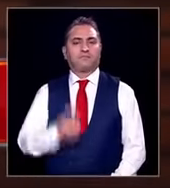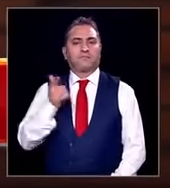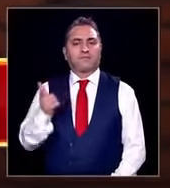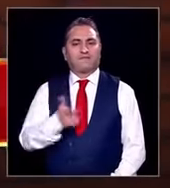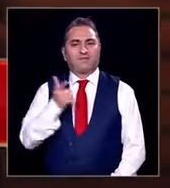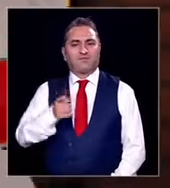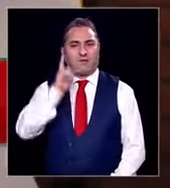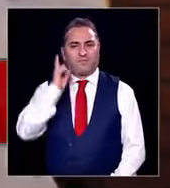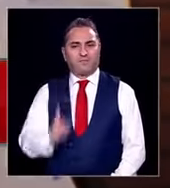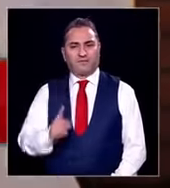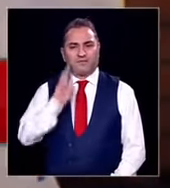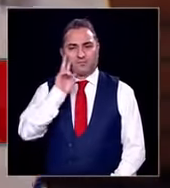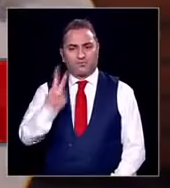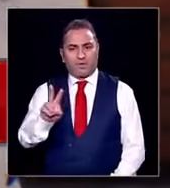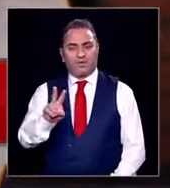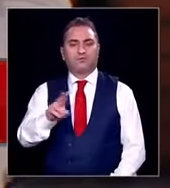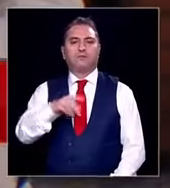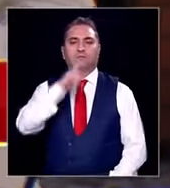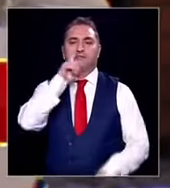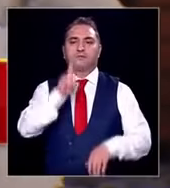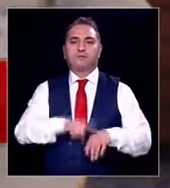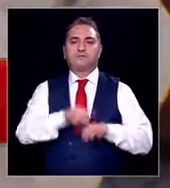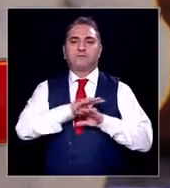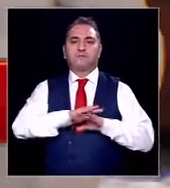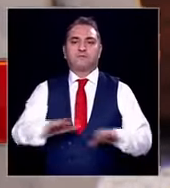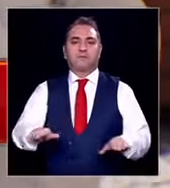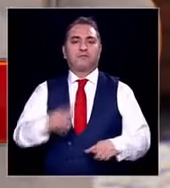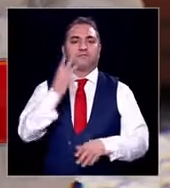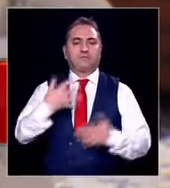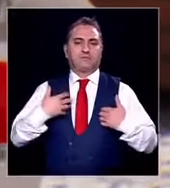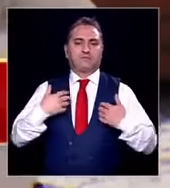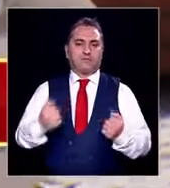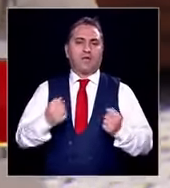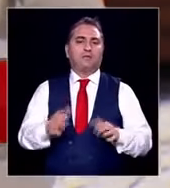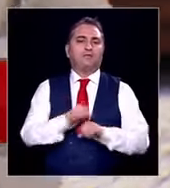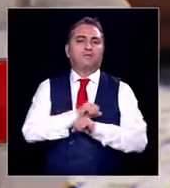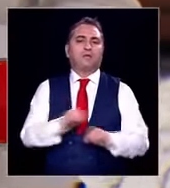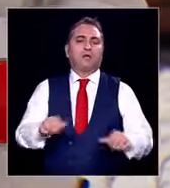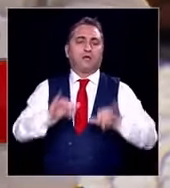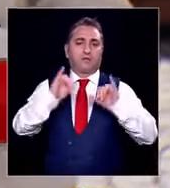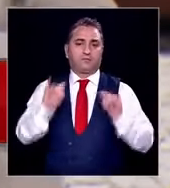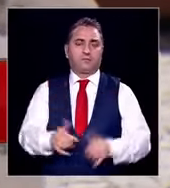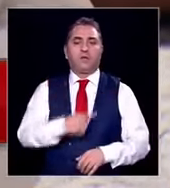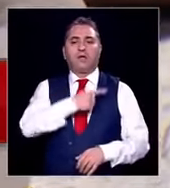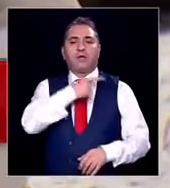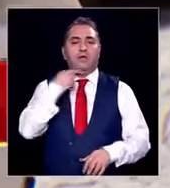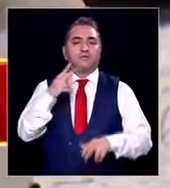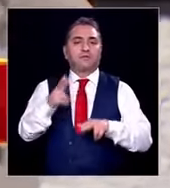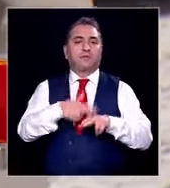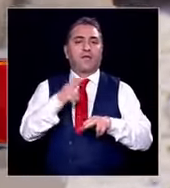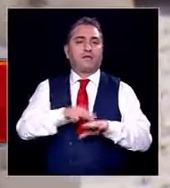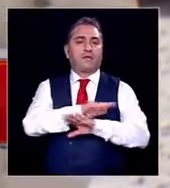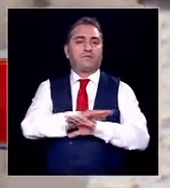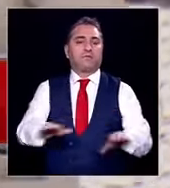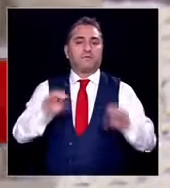ilk izlediğimizde biz de bir yaşımıza daha girdik. Sağlığa zararlı, çok zararlı. Asla denenmemesi gereken bir şey